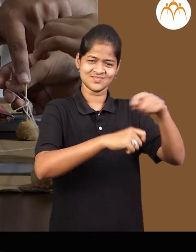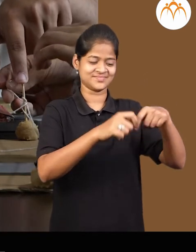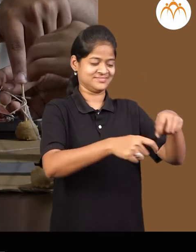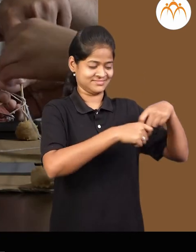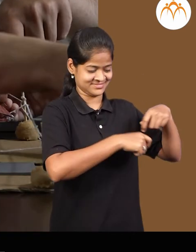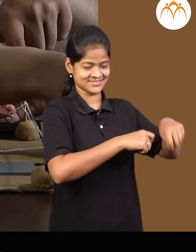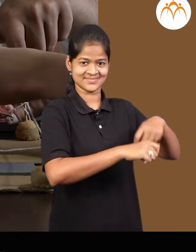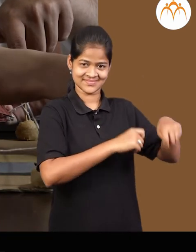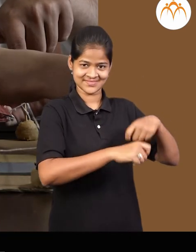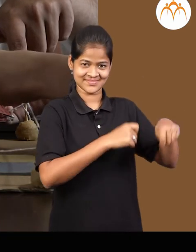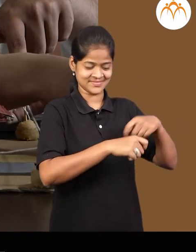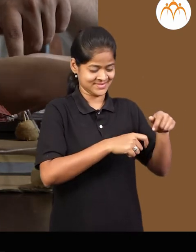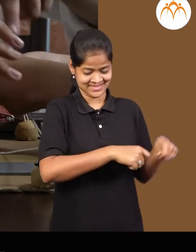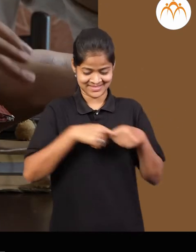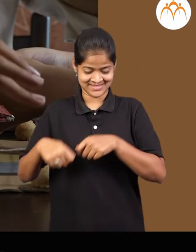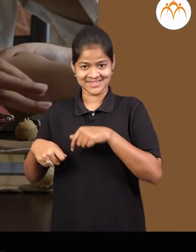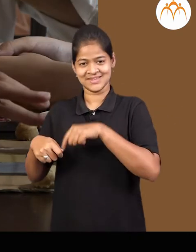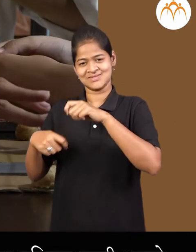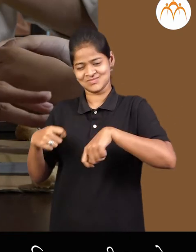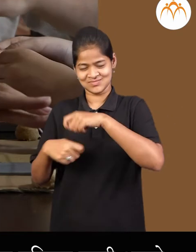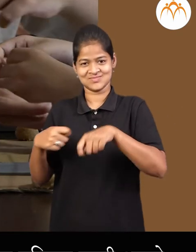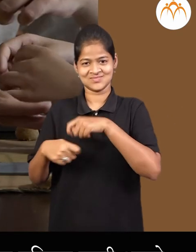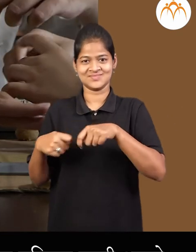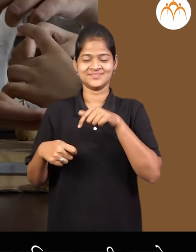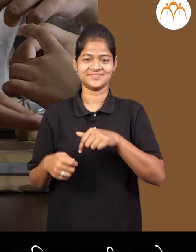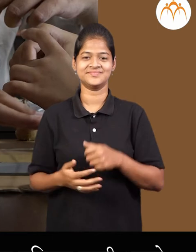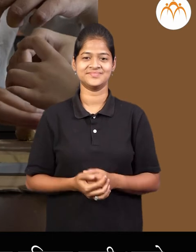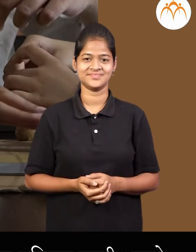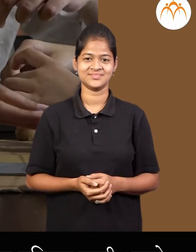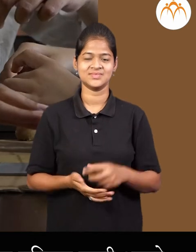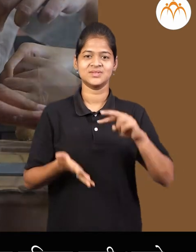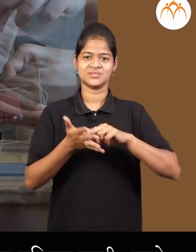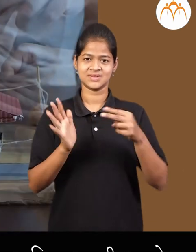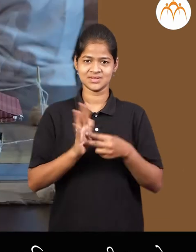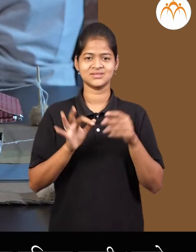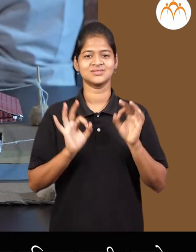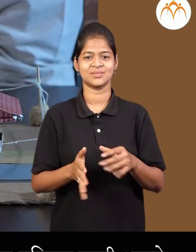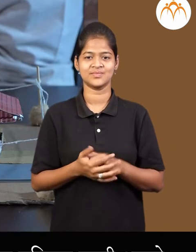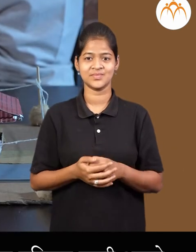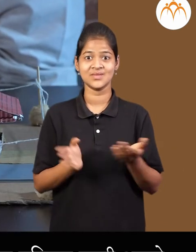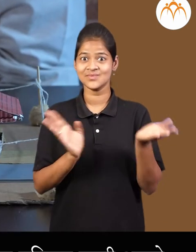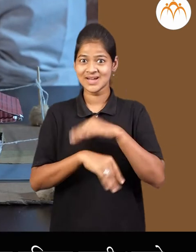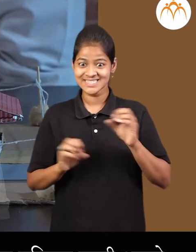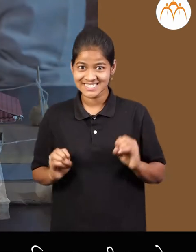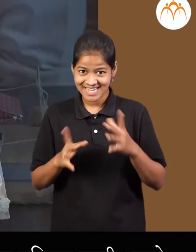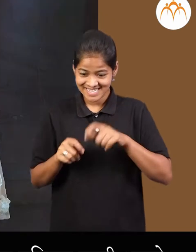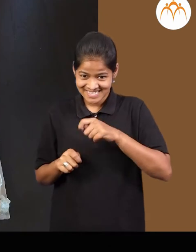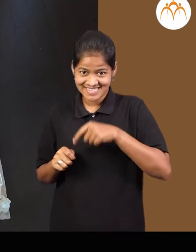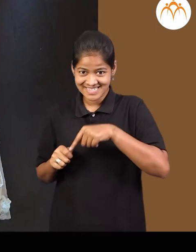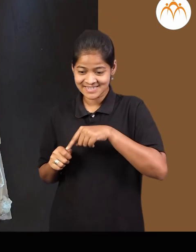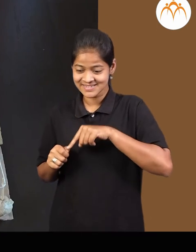आणि ही चौथी बाजू. हा आपण आता चारही बाजूनी दोरा फिरवून पुन्हा पहिल्या जागी